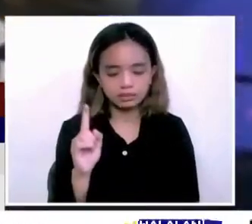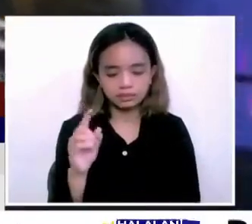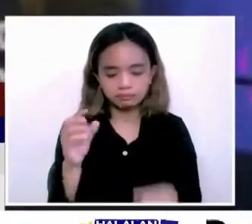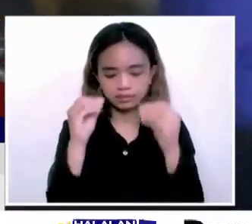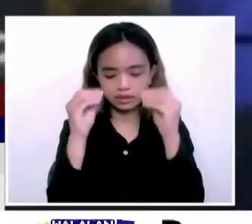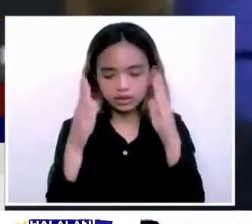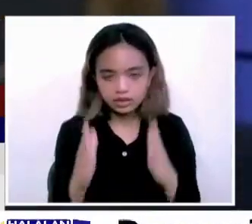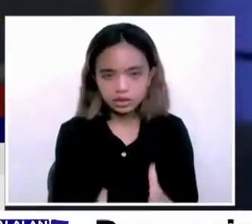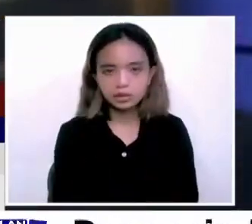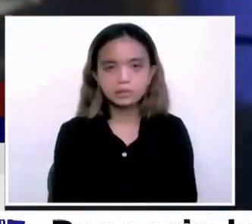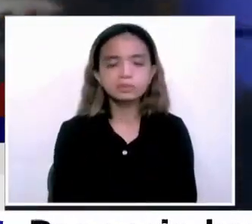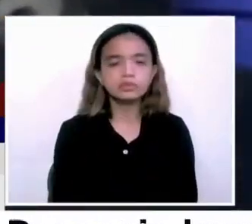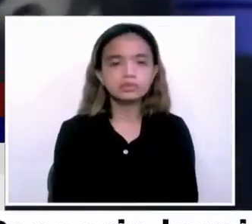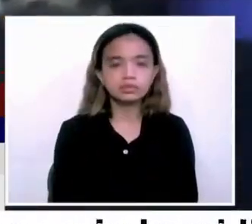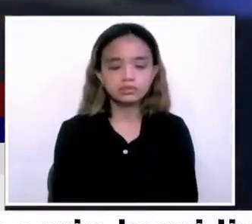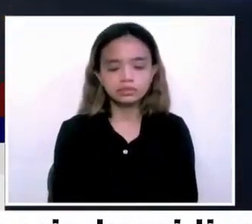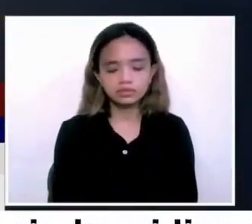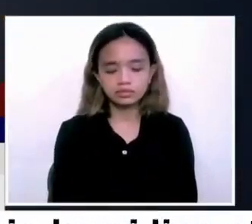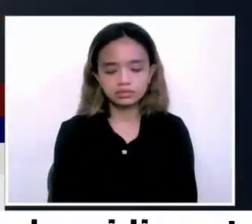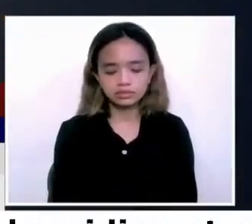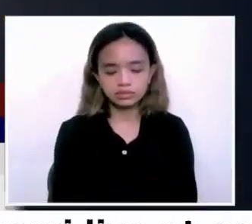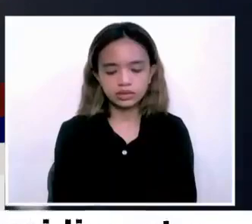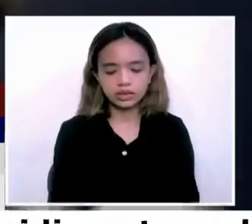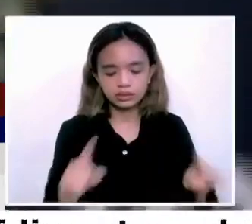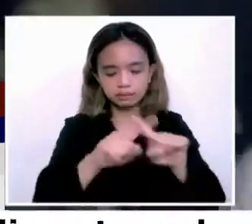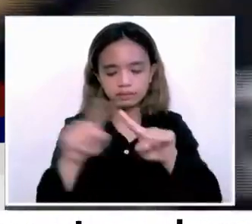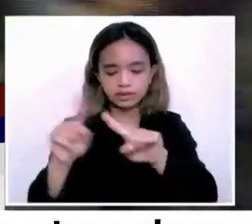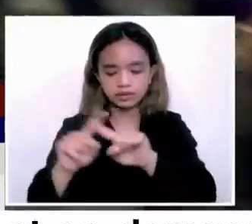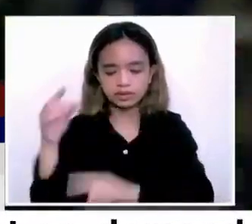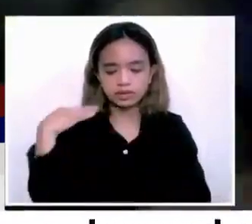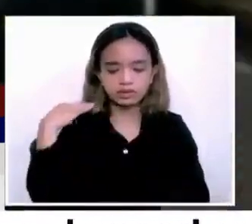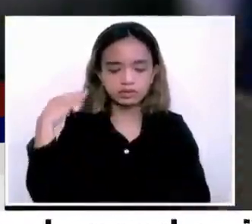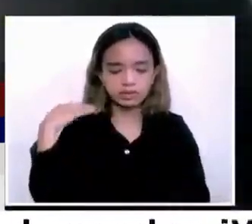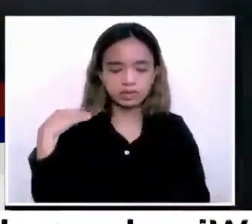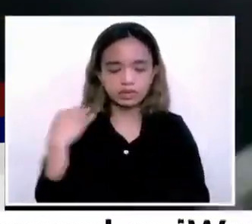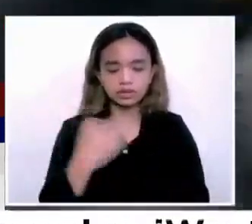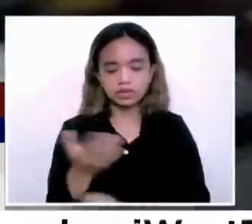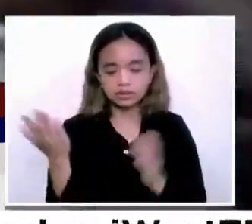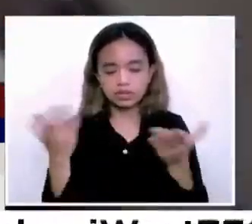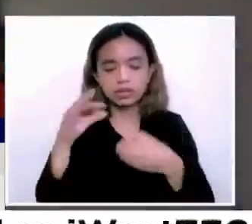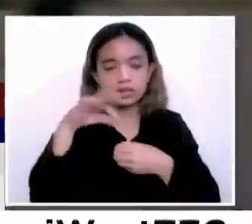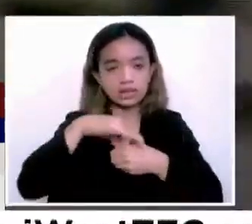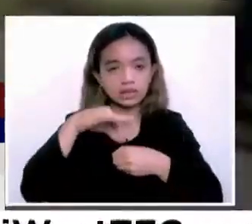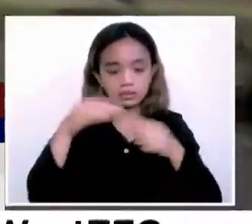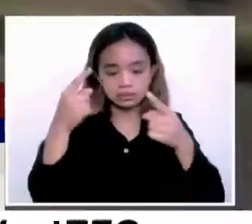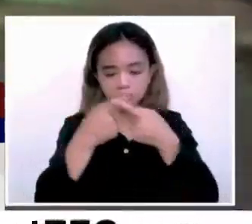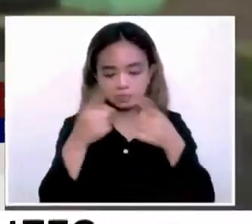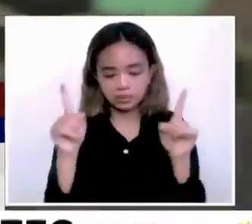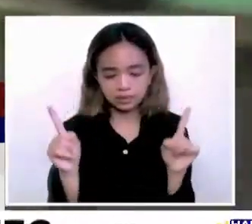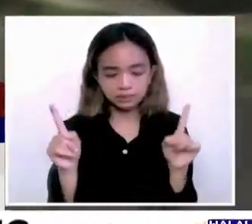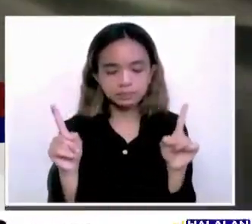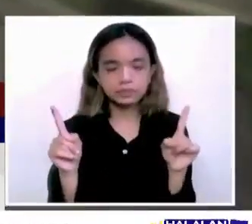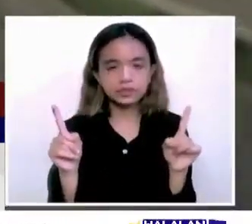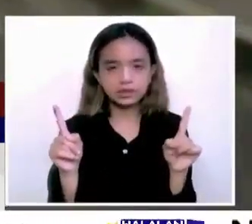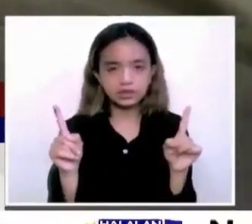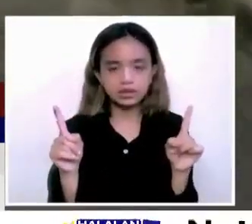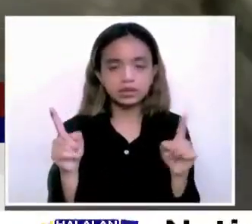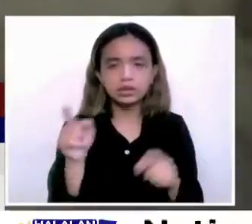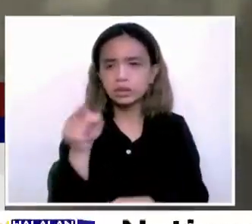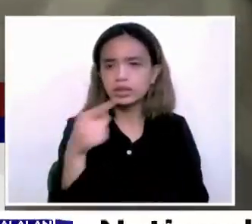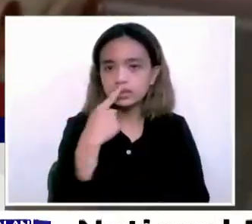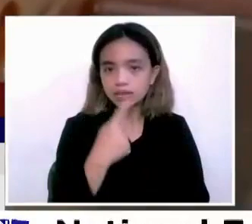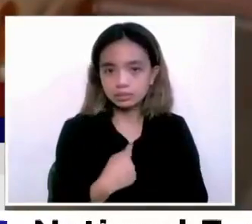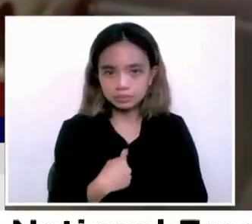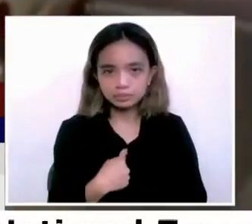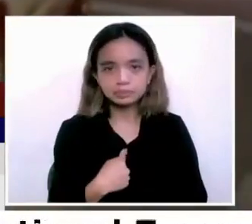at ng mga ibotang volunteers sa halalan. Pero yung sinasabi mo,